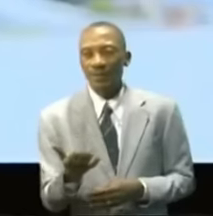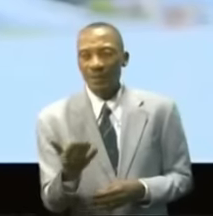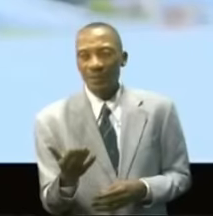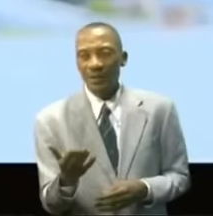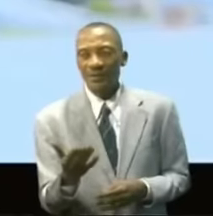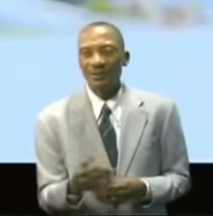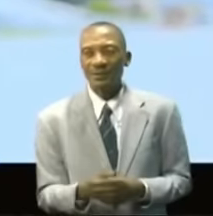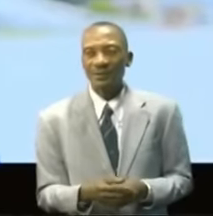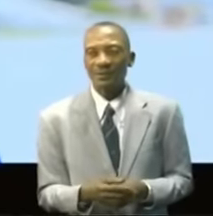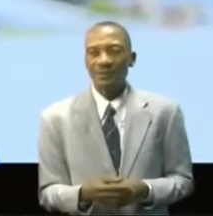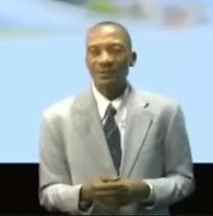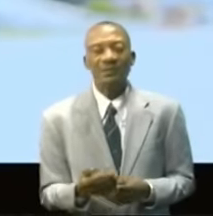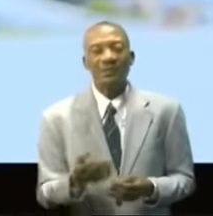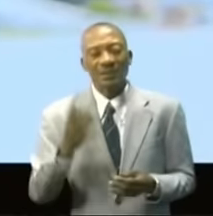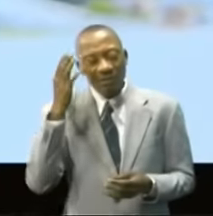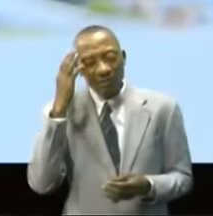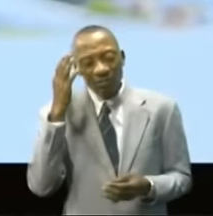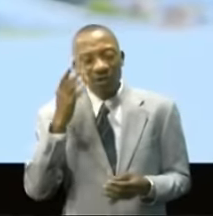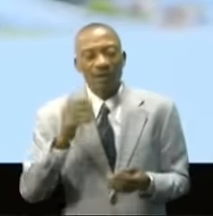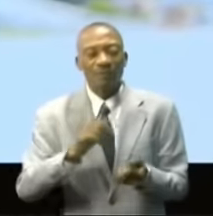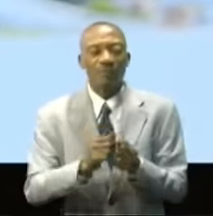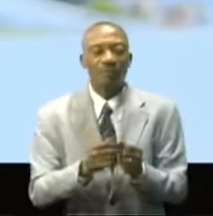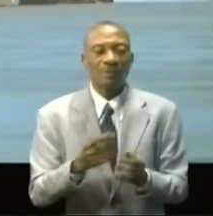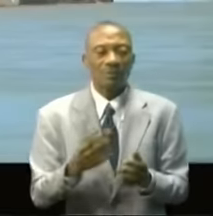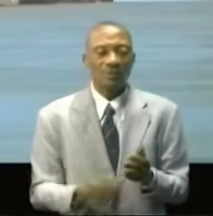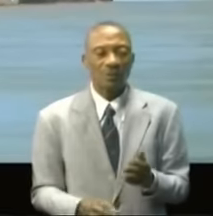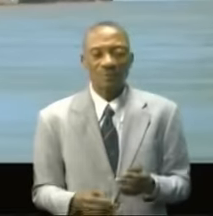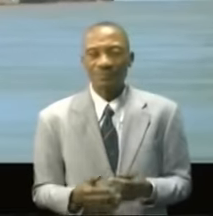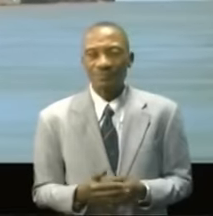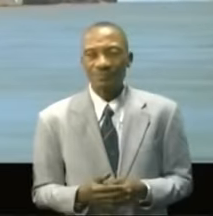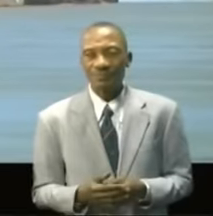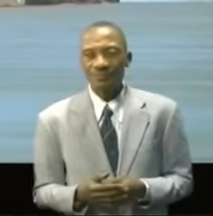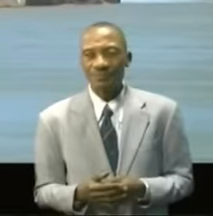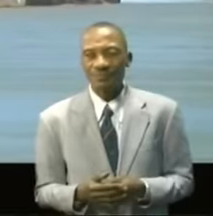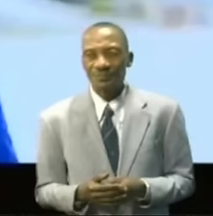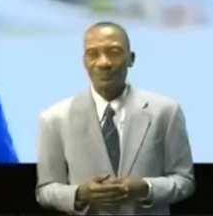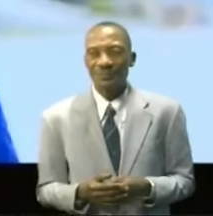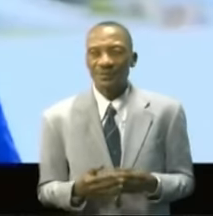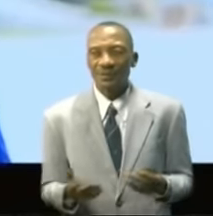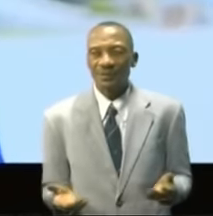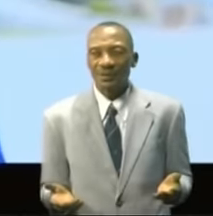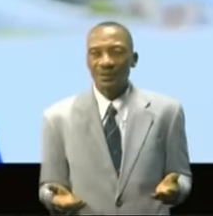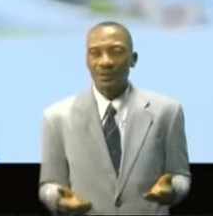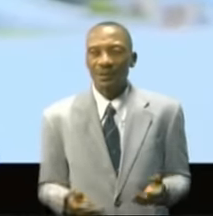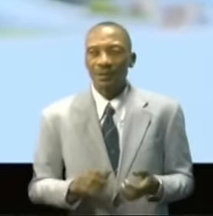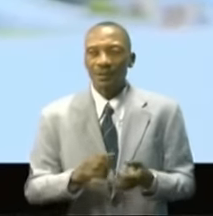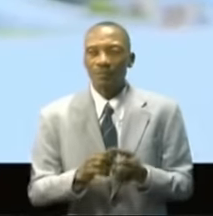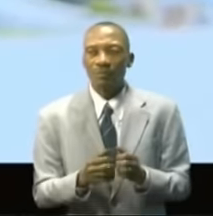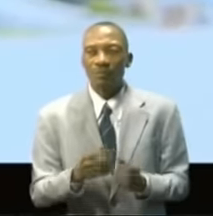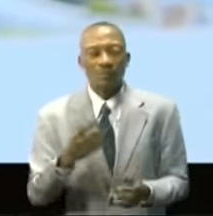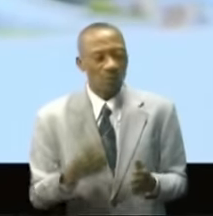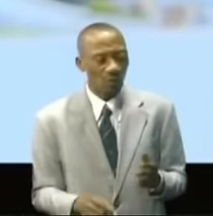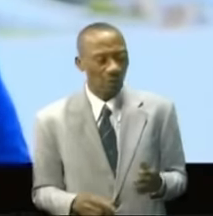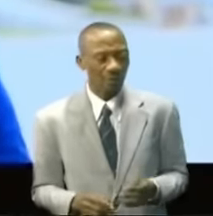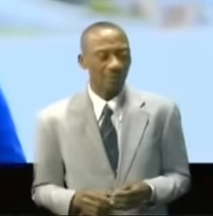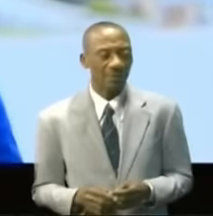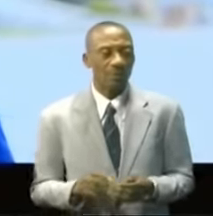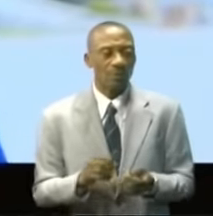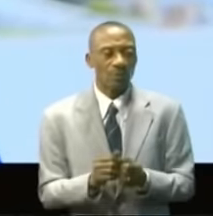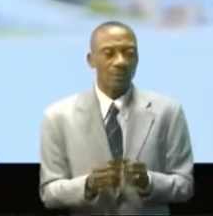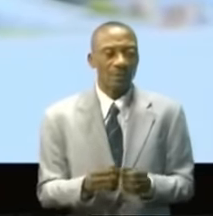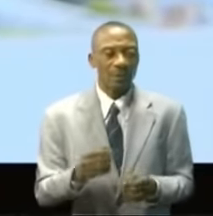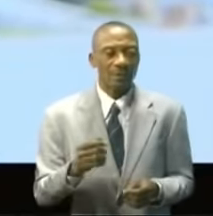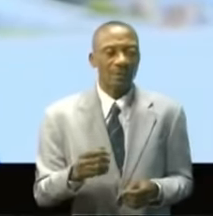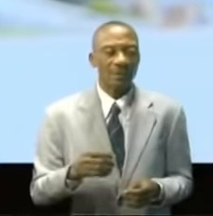Pour le gouverneur de la province de Maïndombe, le bon Koso Kevani. Nous avons des embarcations non sécurisées qui circulent dans la province